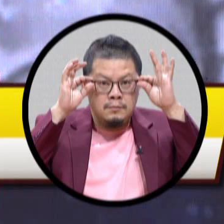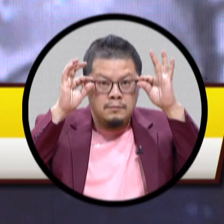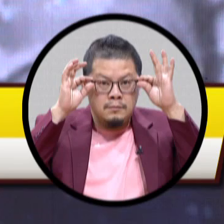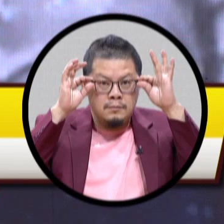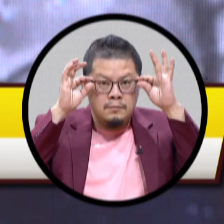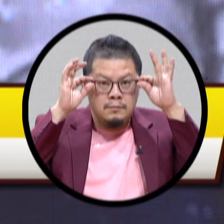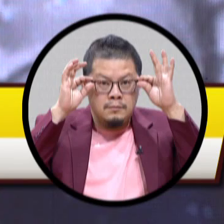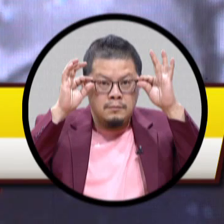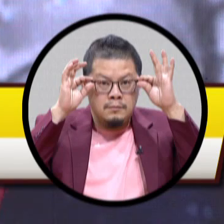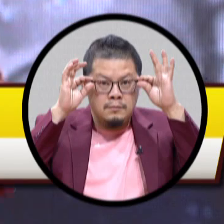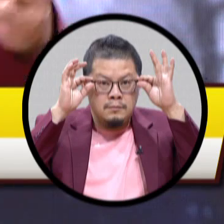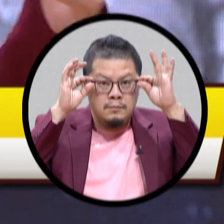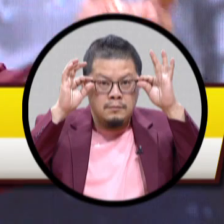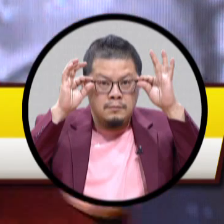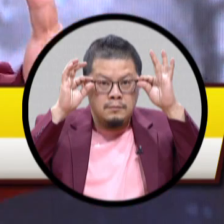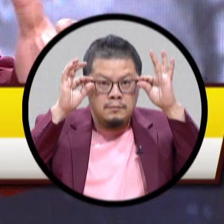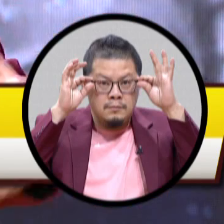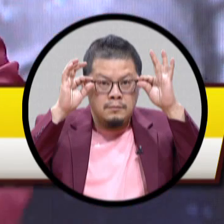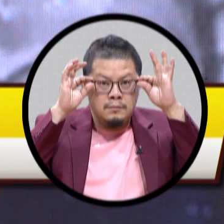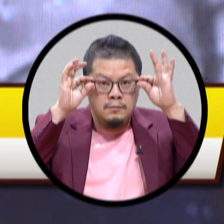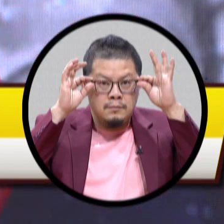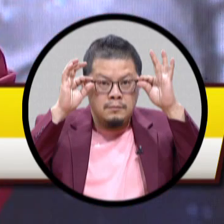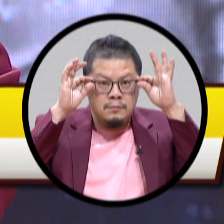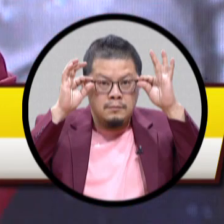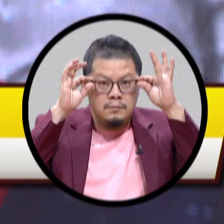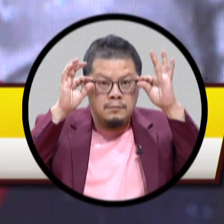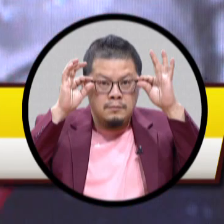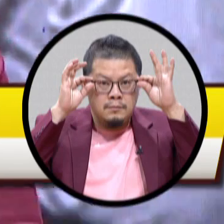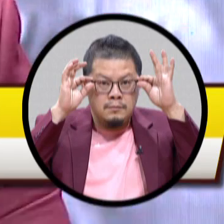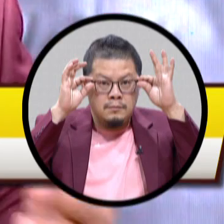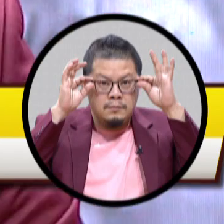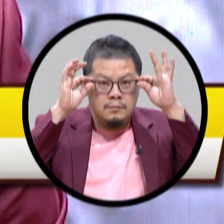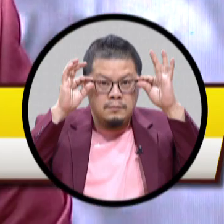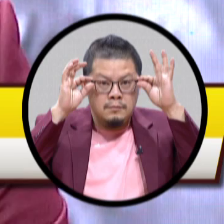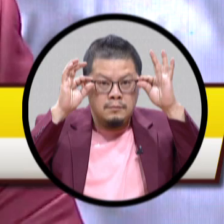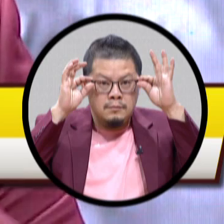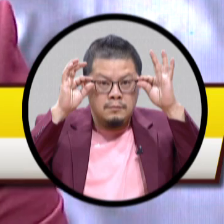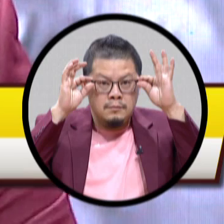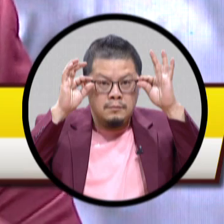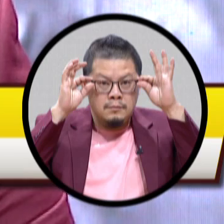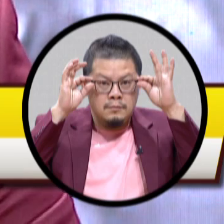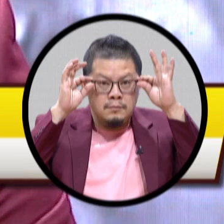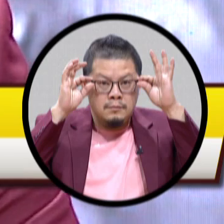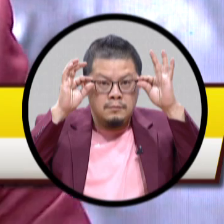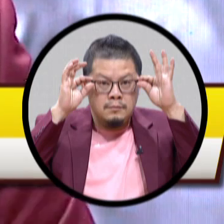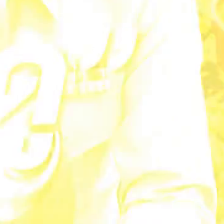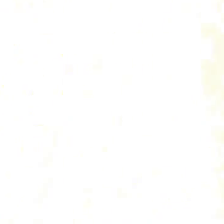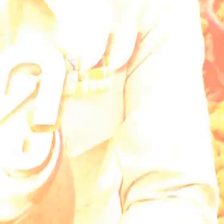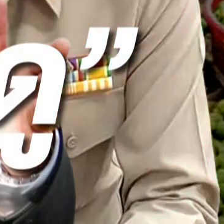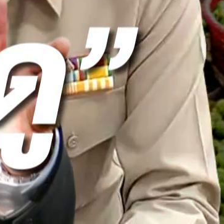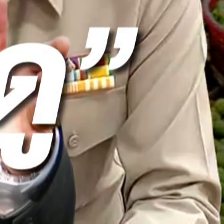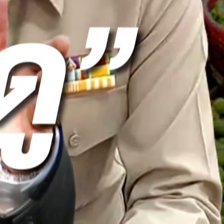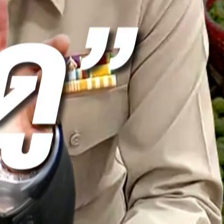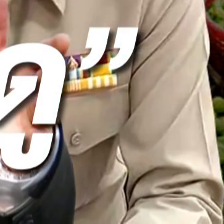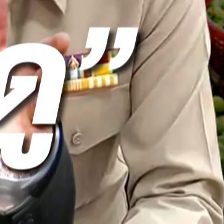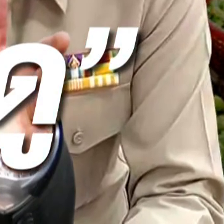ใช้มะขามเปียกหรือไปใช้มะม่วงแทนนะฮะคำถามก็คือว่าไม่ต้องสอนแล้วครับทำให้เด็กมันดูไปเลยฮะ